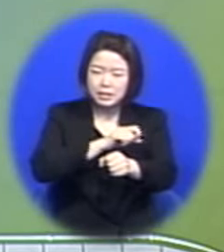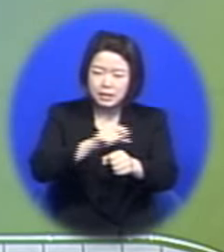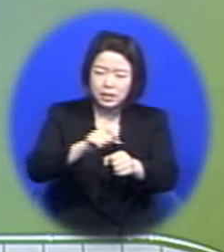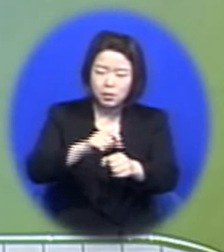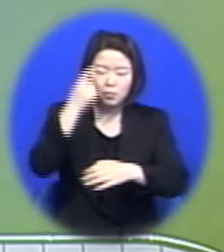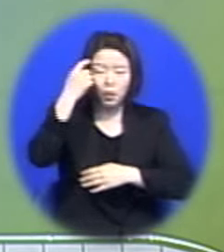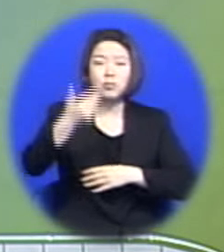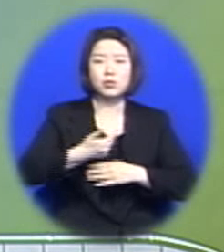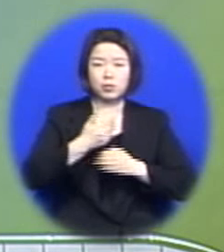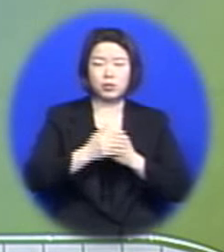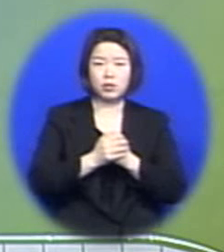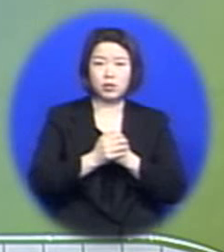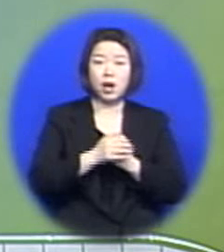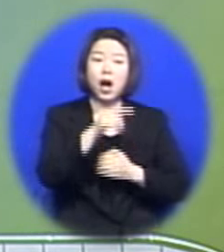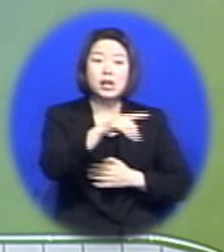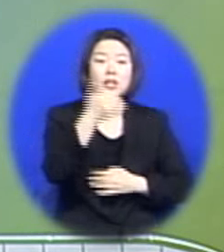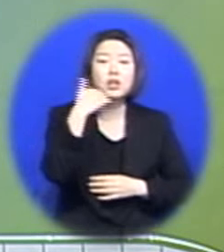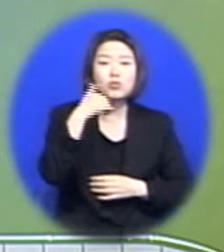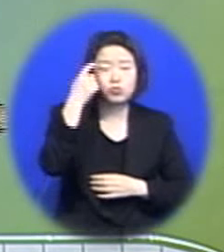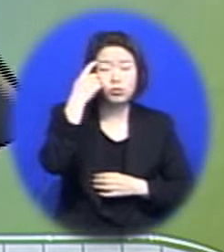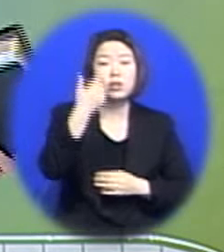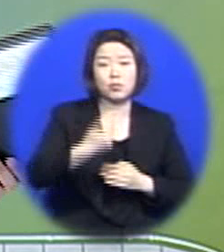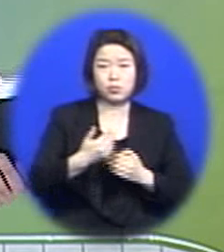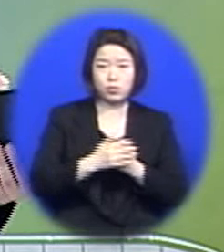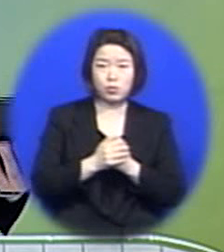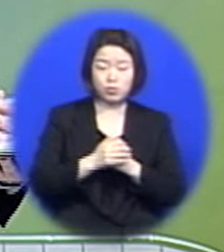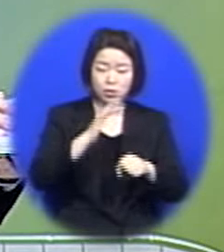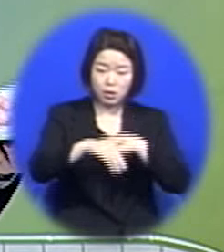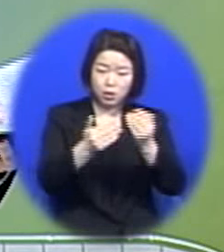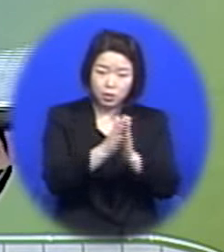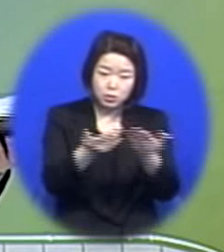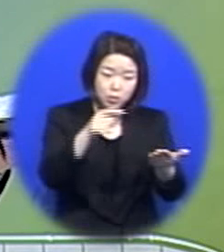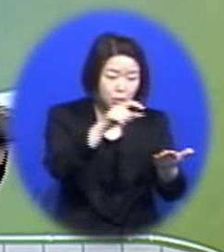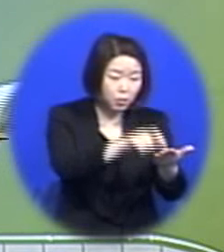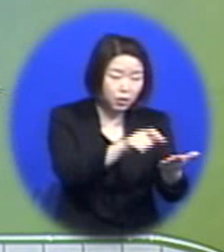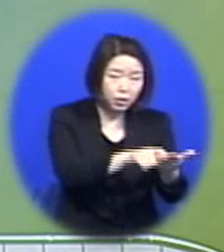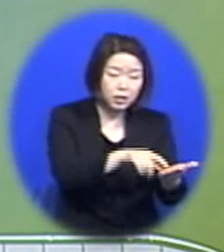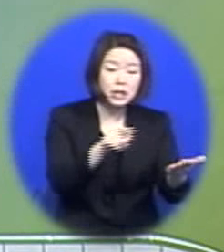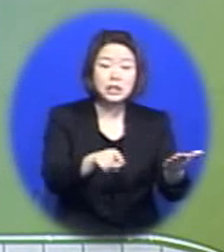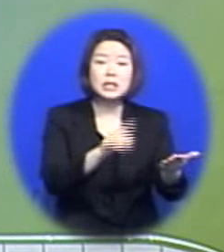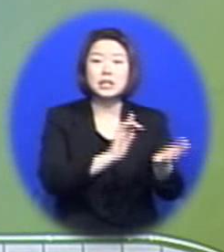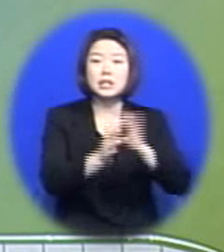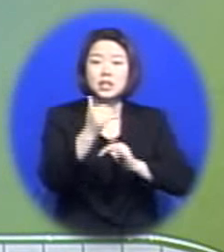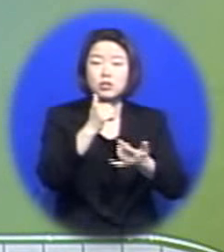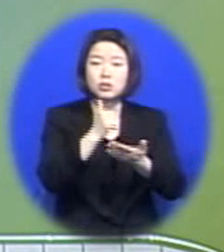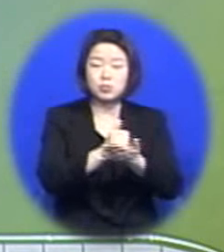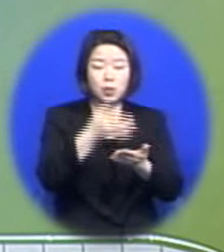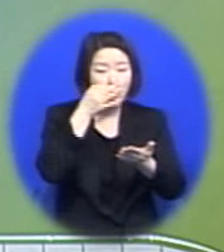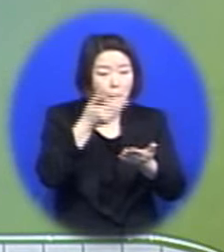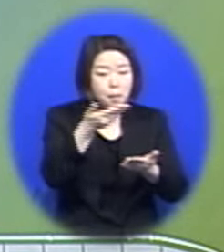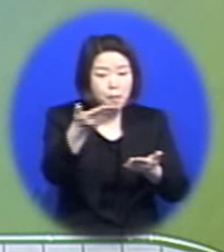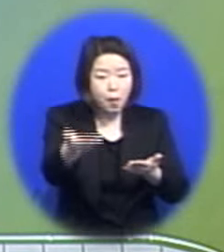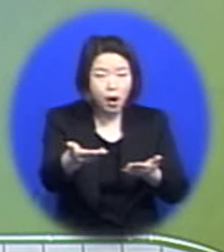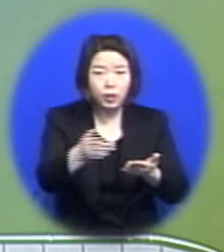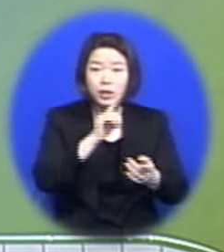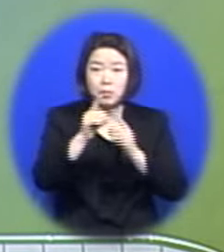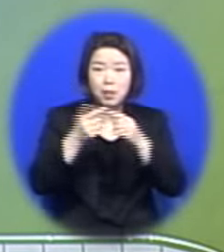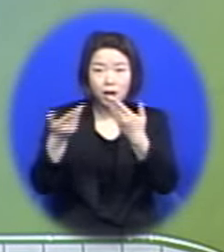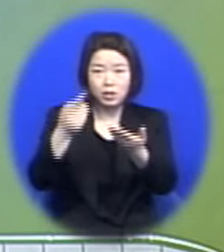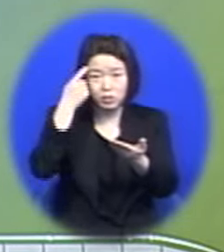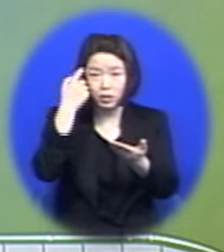누구냐고. 그러면 여러분, 성경에 나와 있는 이 예수님이라고 성경을 보라고